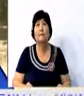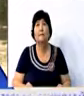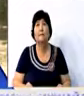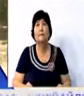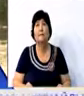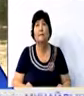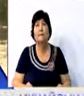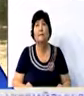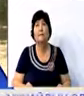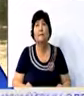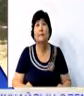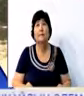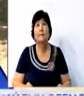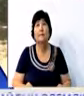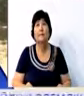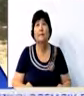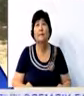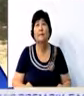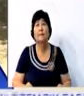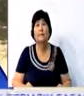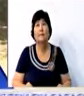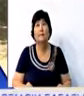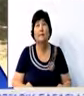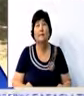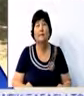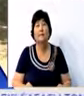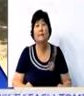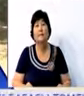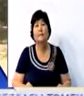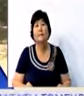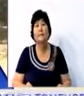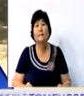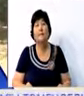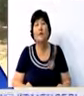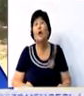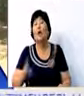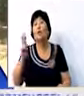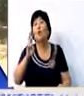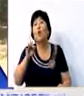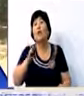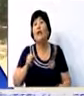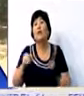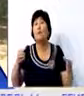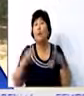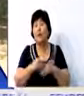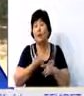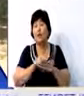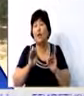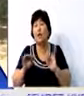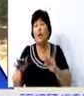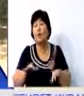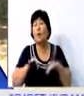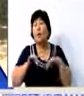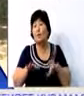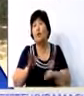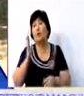Мы, конечно, очень рады, что Нур Отан выступил инициатором такой мощной программы. Нур Отан партиясы осында игі жоба